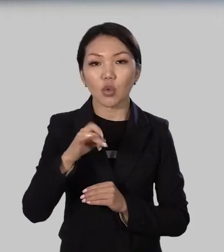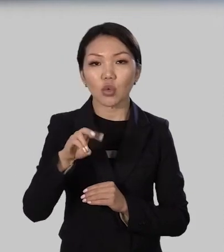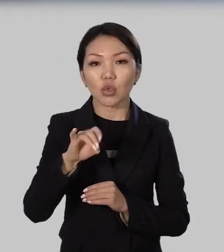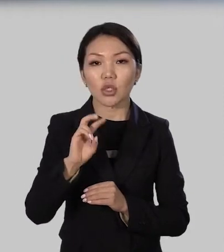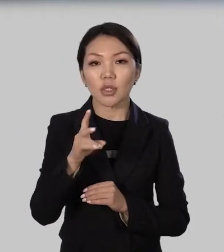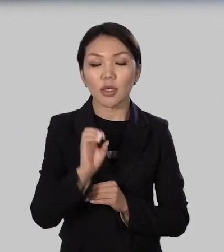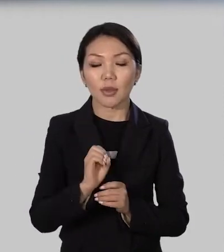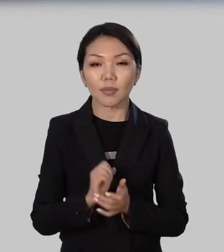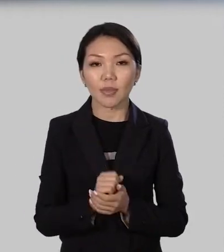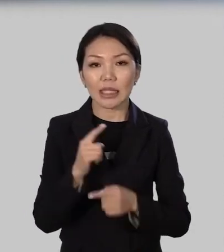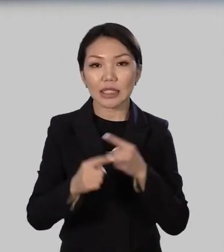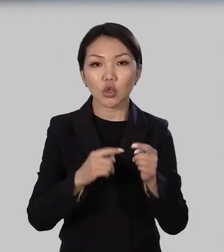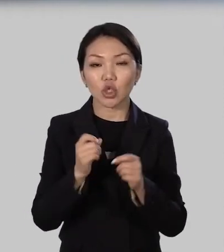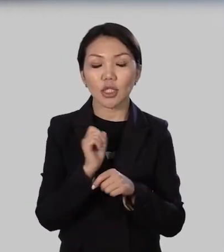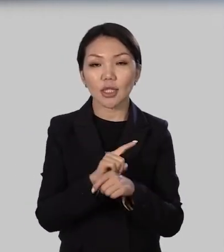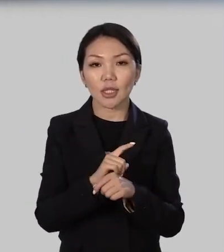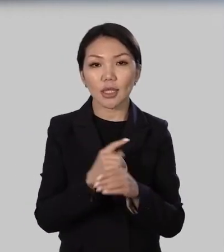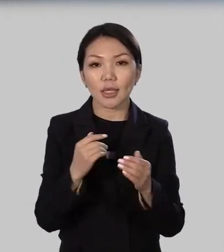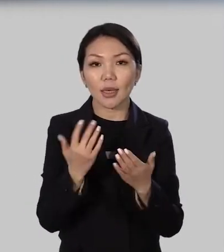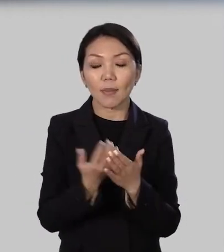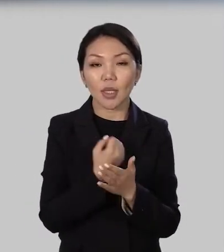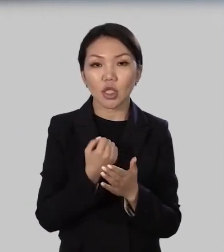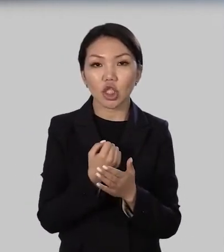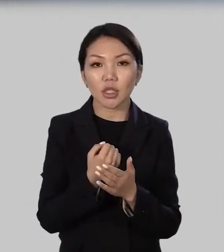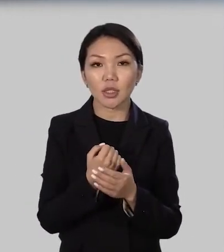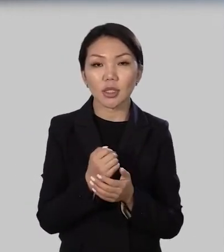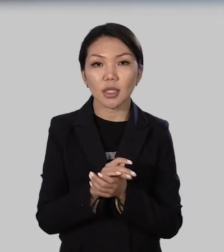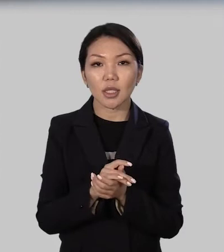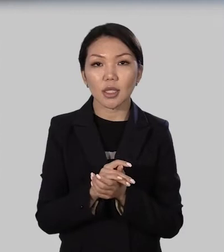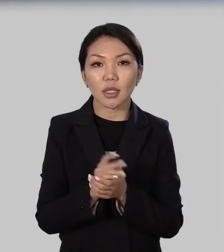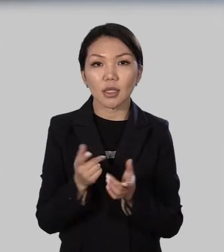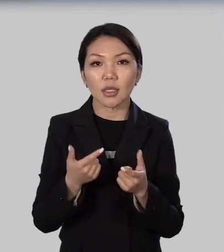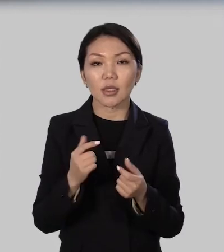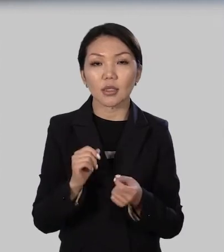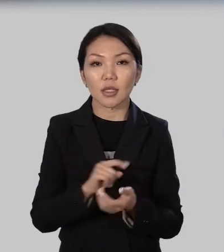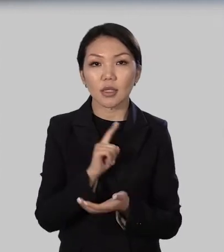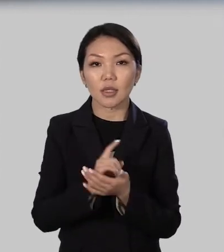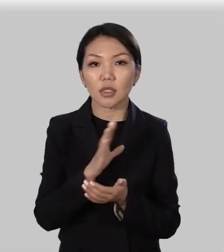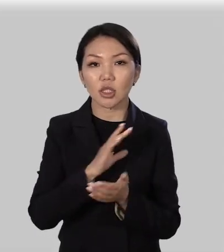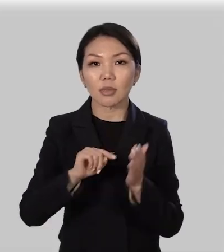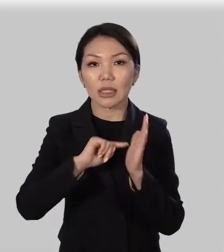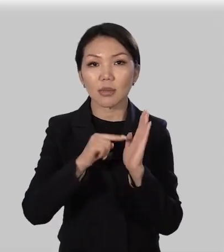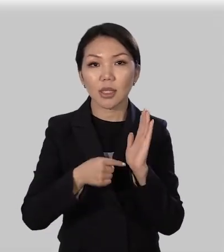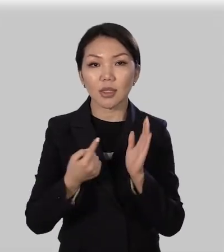Приступим к следующему заданию. Укажите, на месте каких цифр должны стоять запятые.